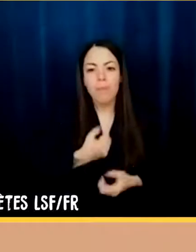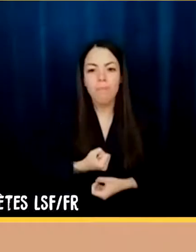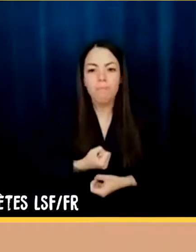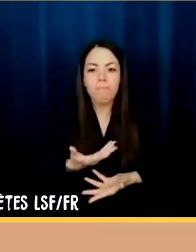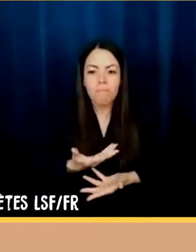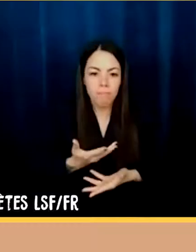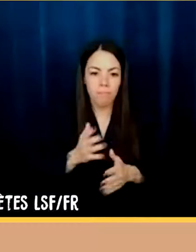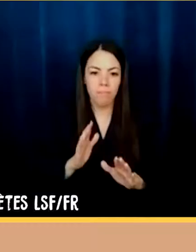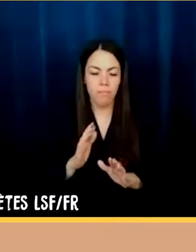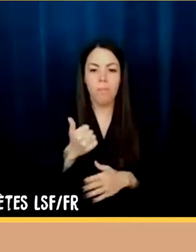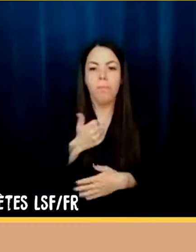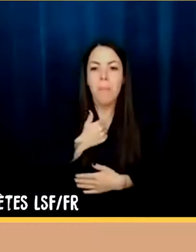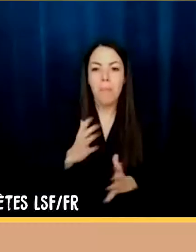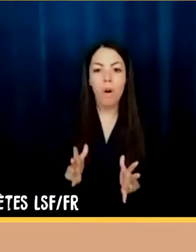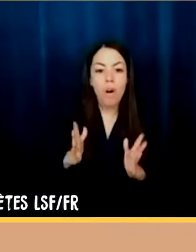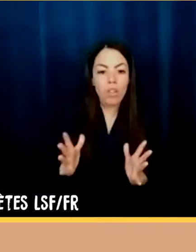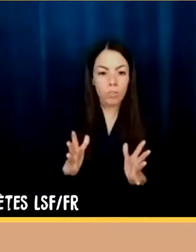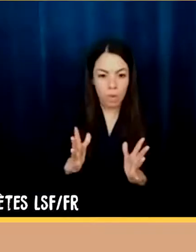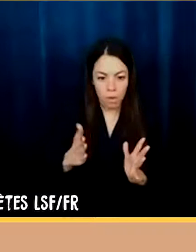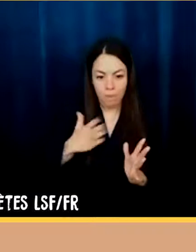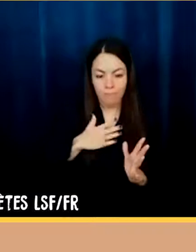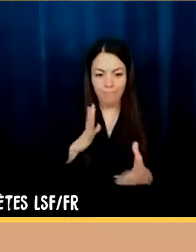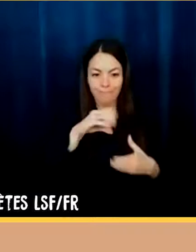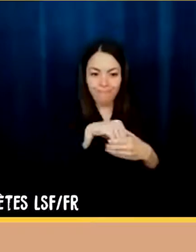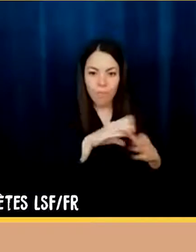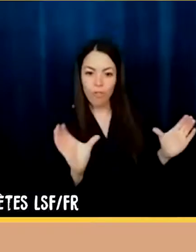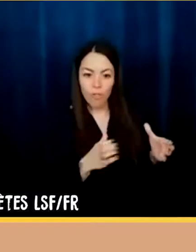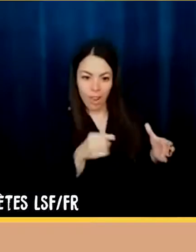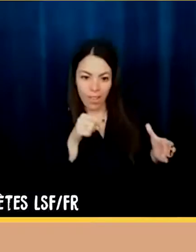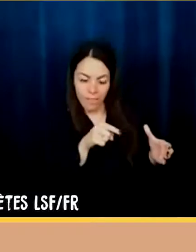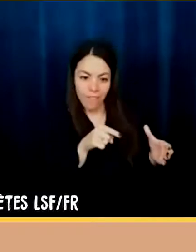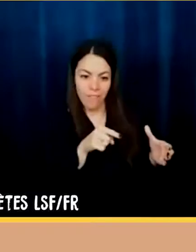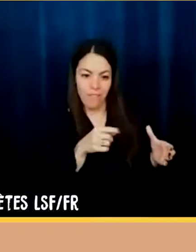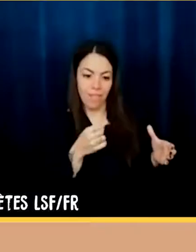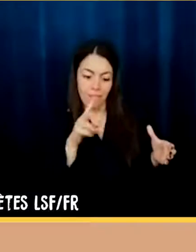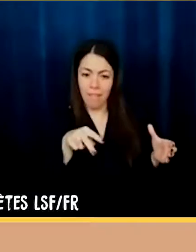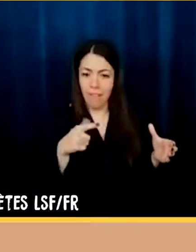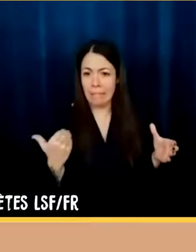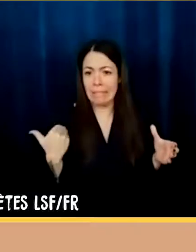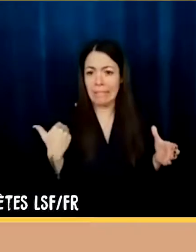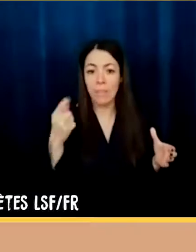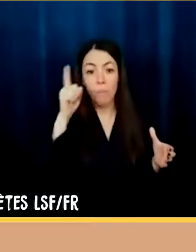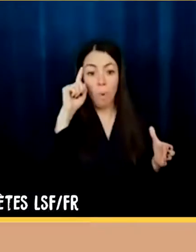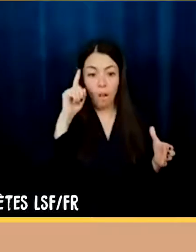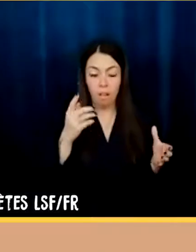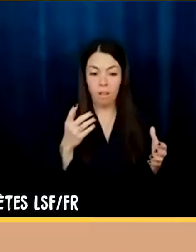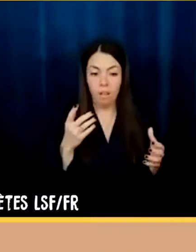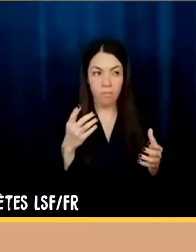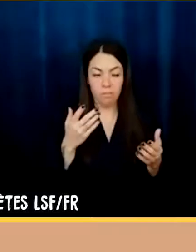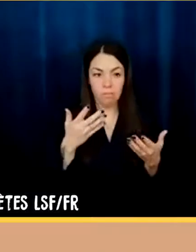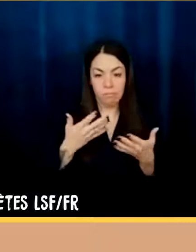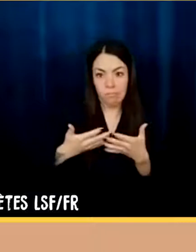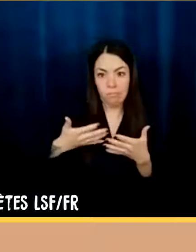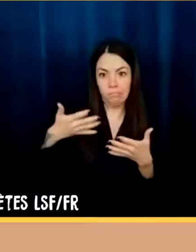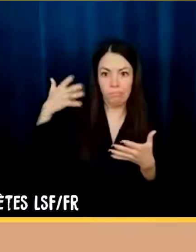mes engagements, en tout cas mon engagement au sein d'un collectif n'a été possible que très récemment parce que pendant longtemps,